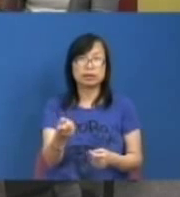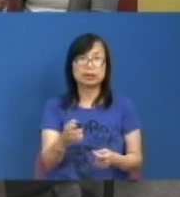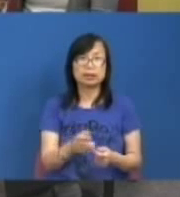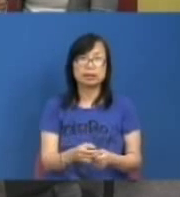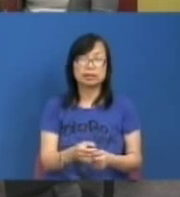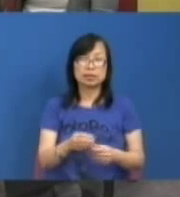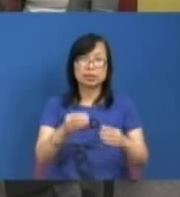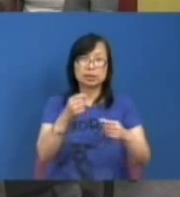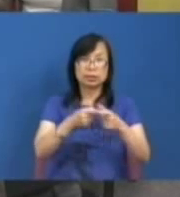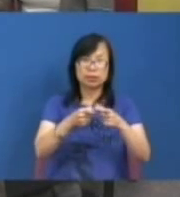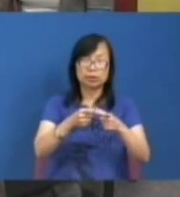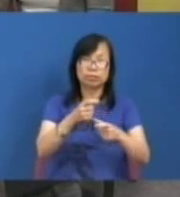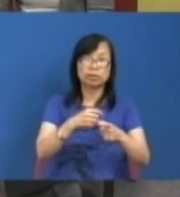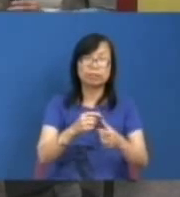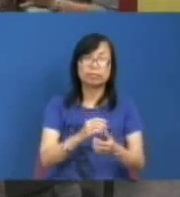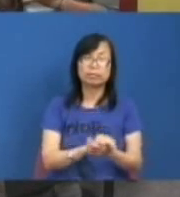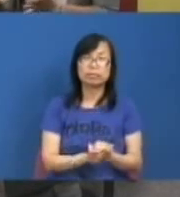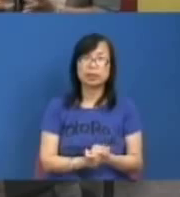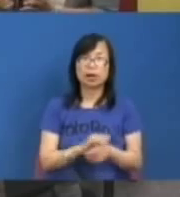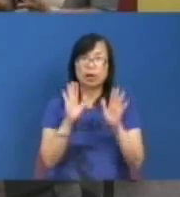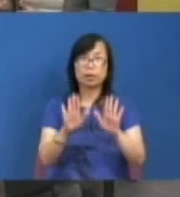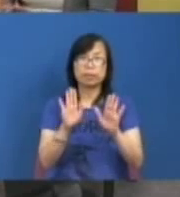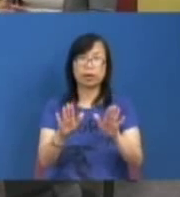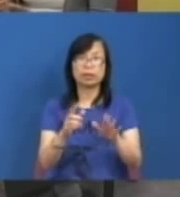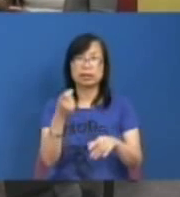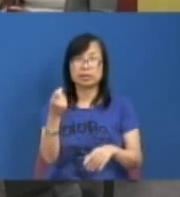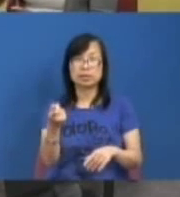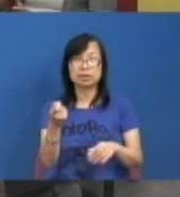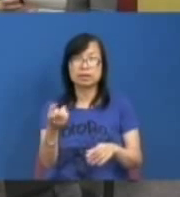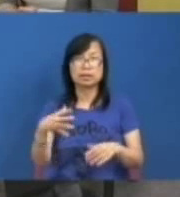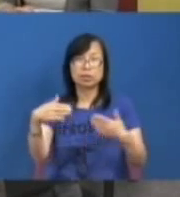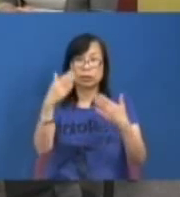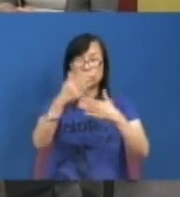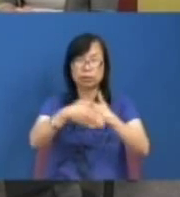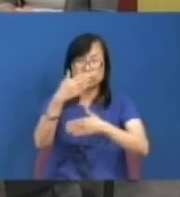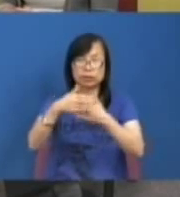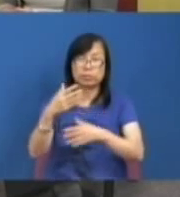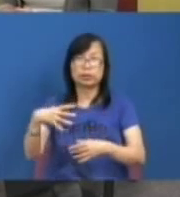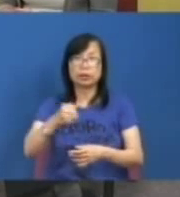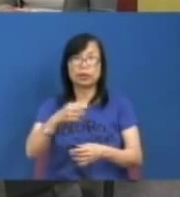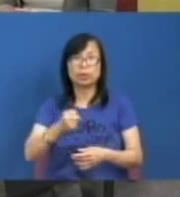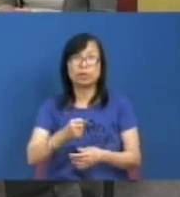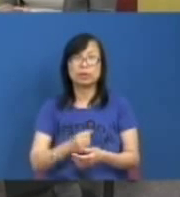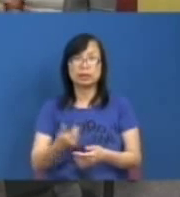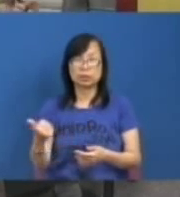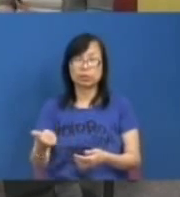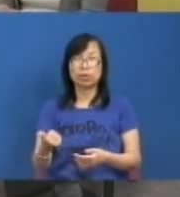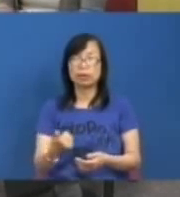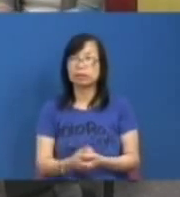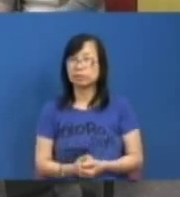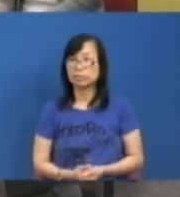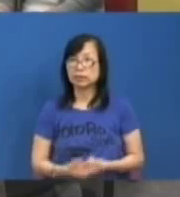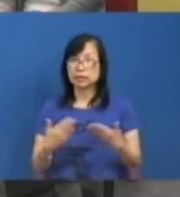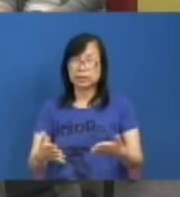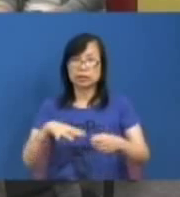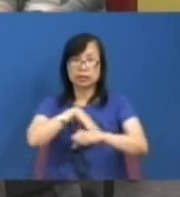能夠即係有法可循，咁樣去幫助一啲小業主去改善個樓宇咧。我覺得呢個方向係大。 大家諗下呢個